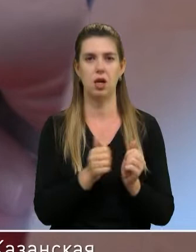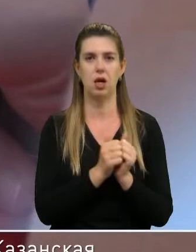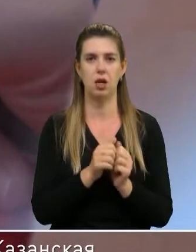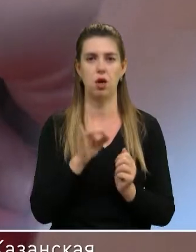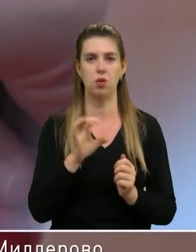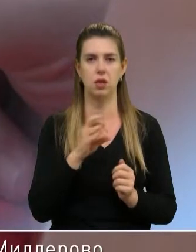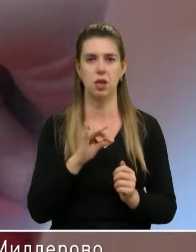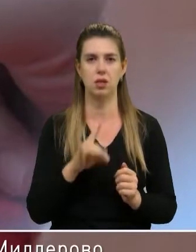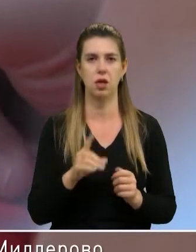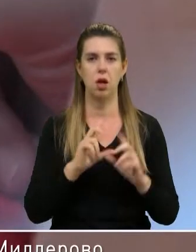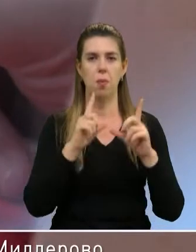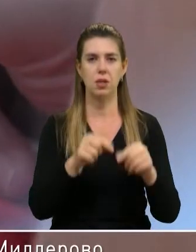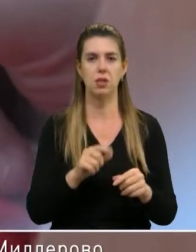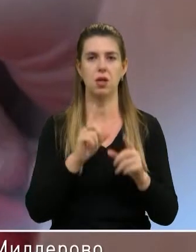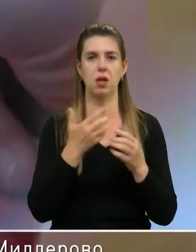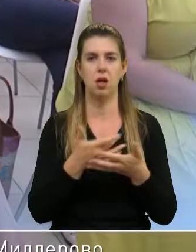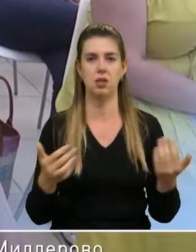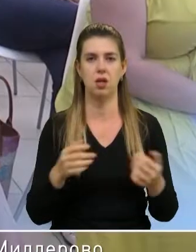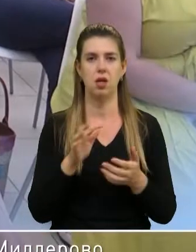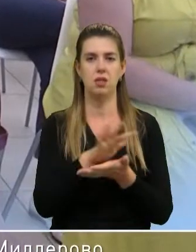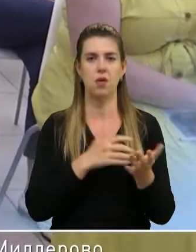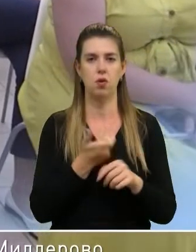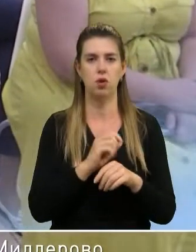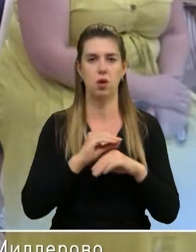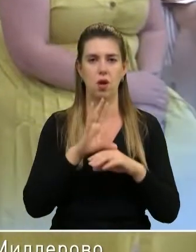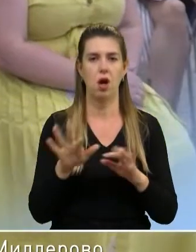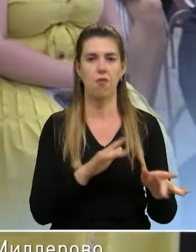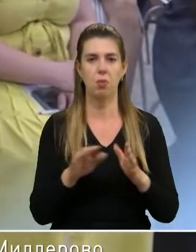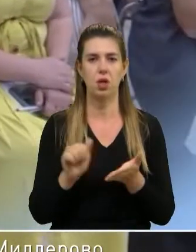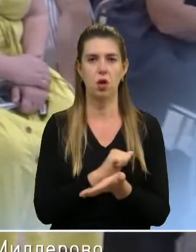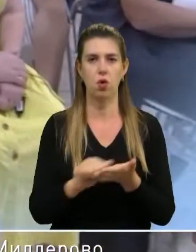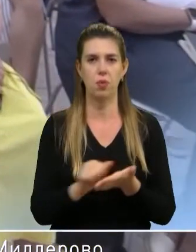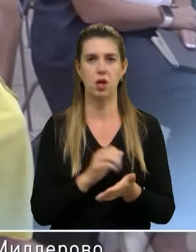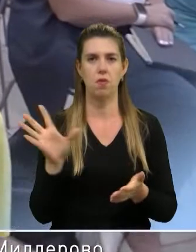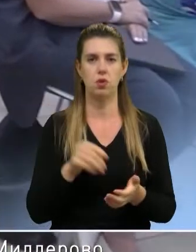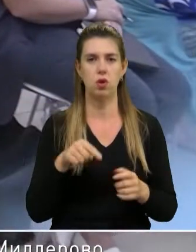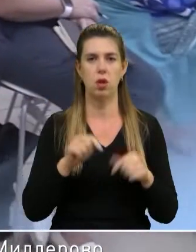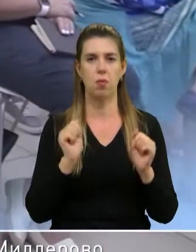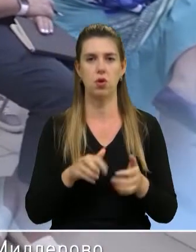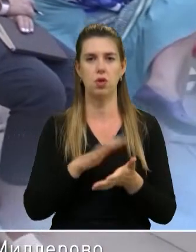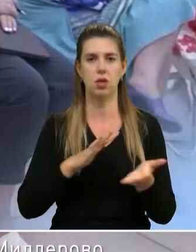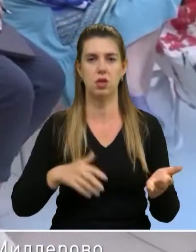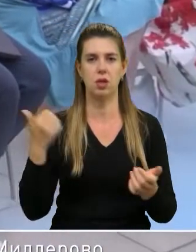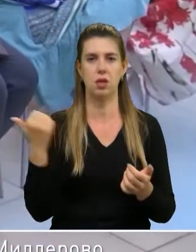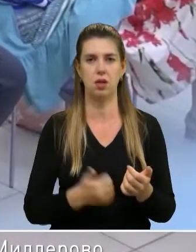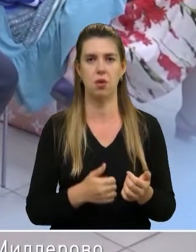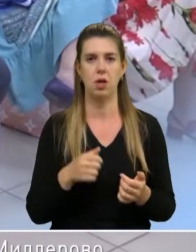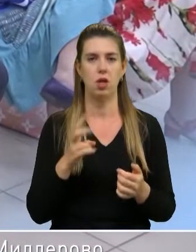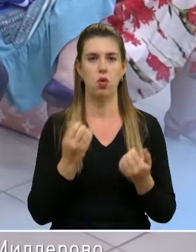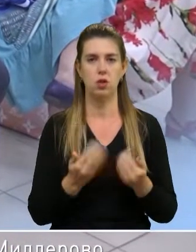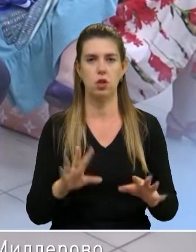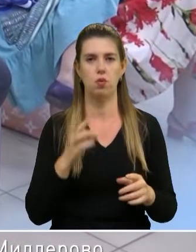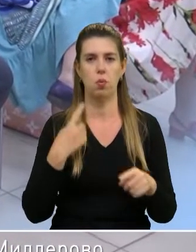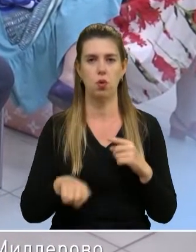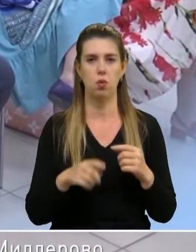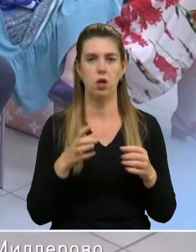Росреестра. Поездки по инстанциям, кипы заявлений, оформление документов – все это могло длиться неделями, но не сейчас.